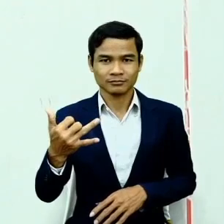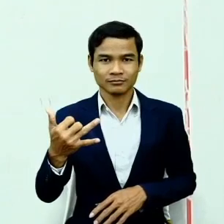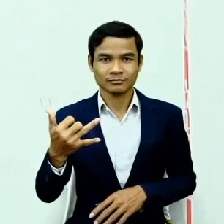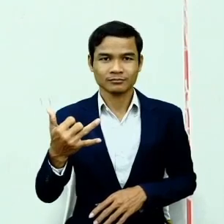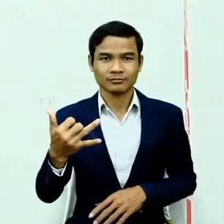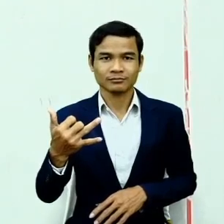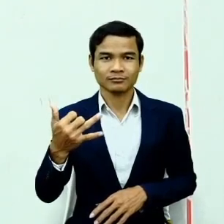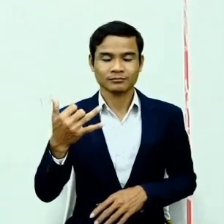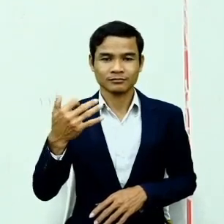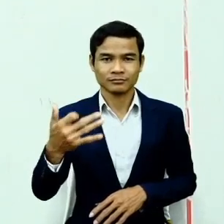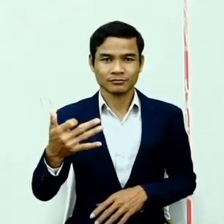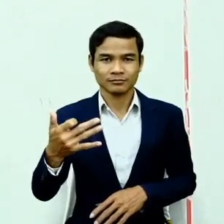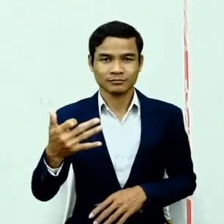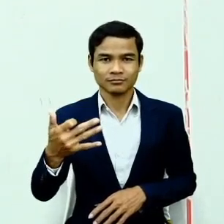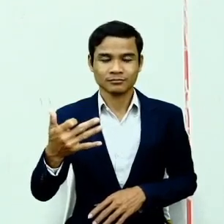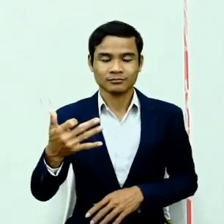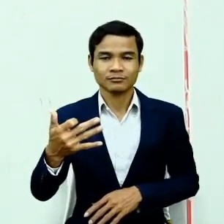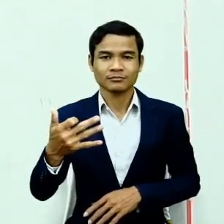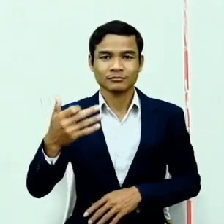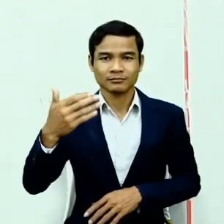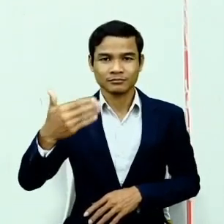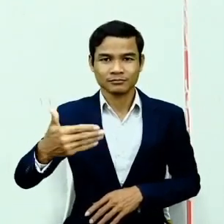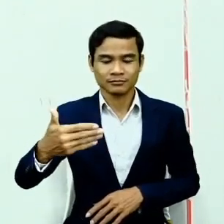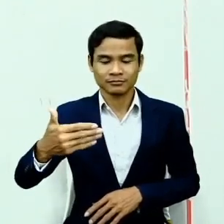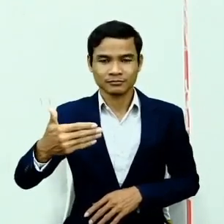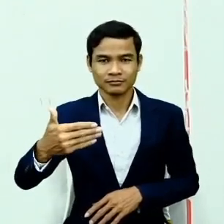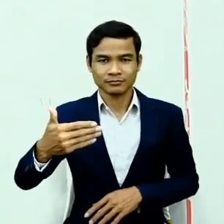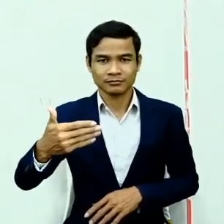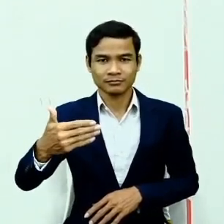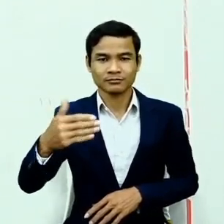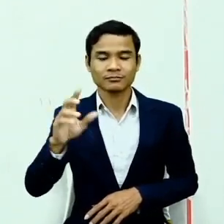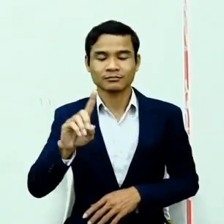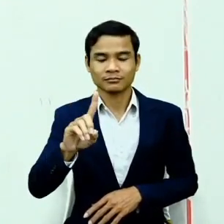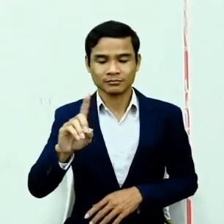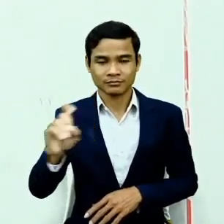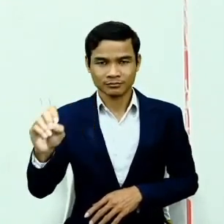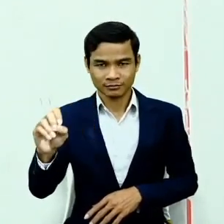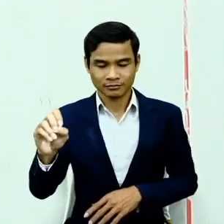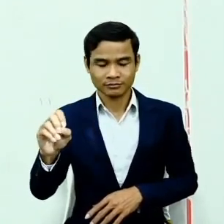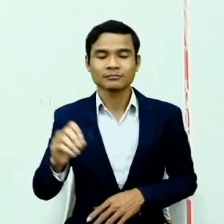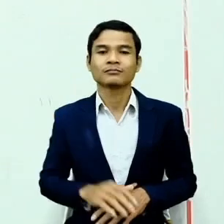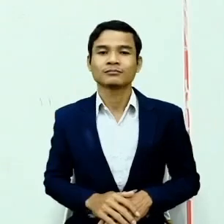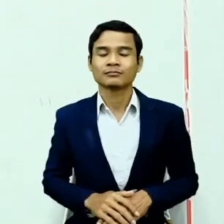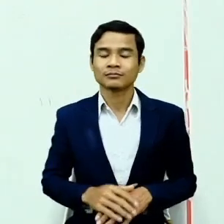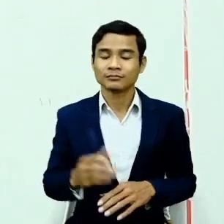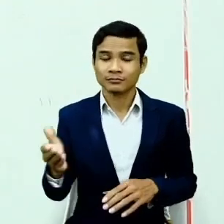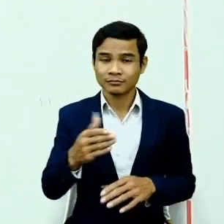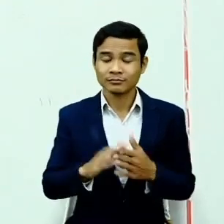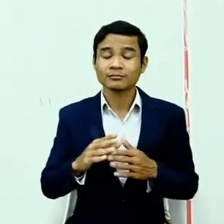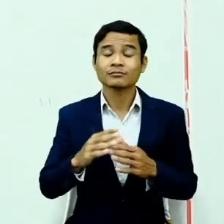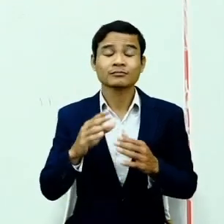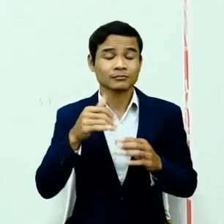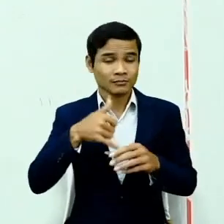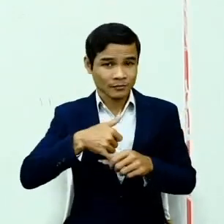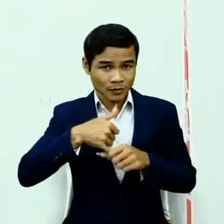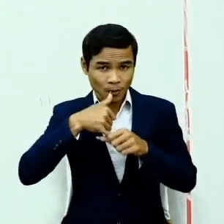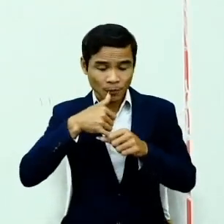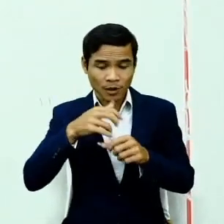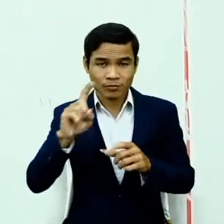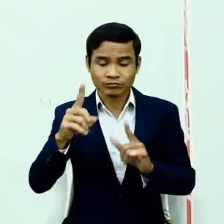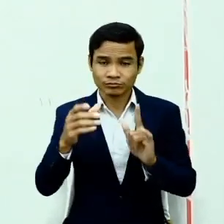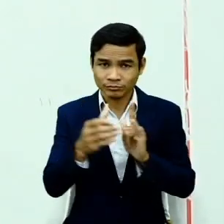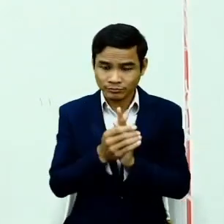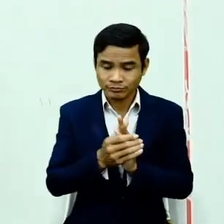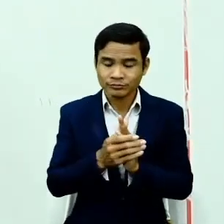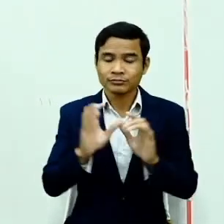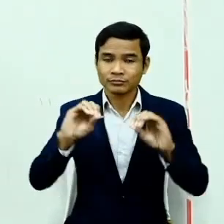trăm pí trăm bảy trăm bốn đập chả chắc ta bông bông bơi khi nào mới bạch bọn